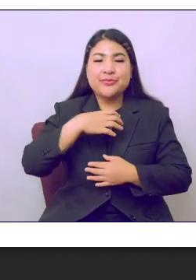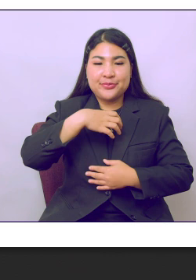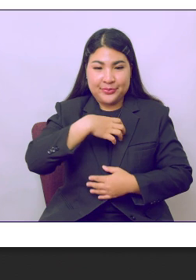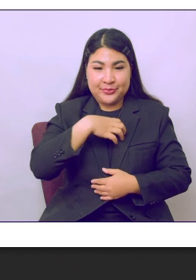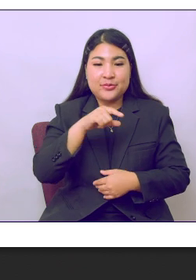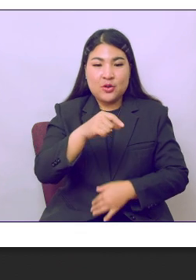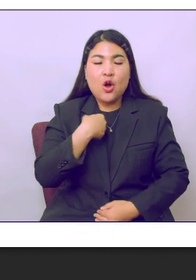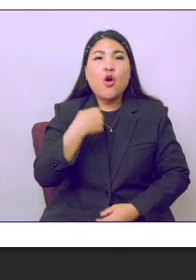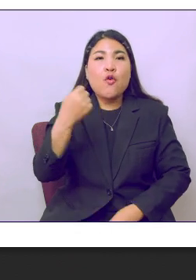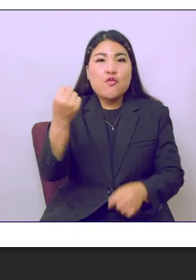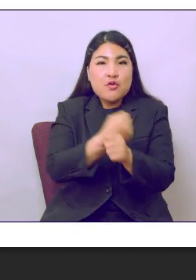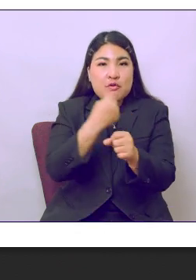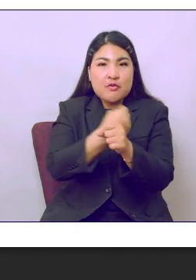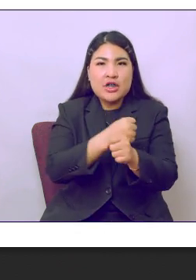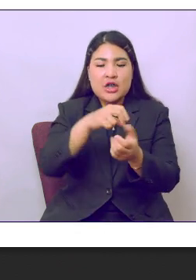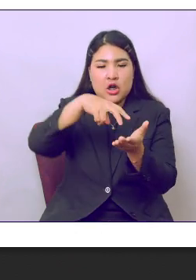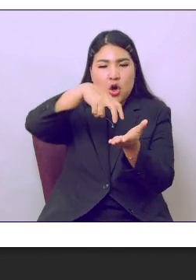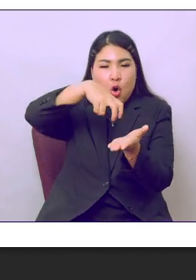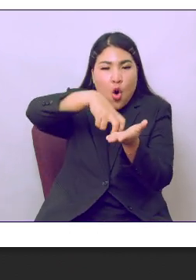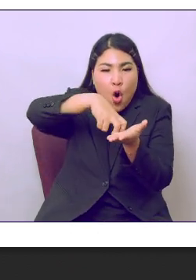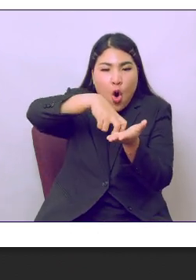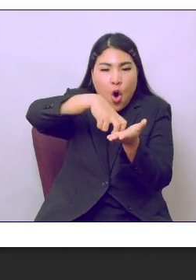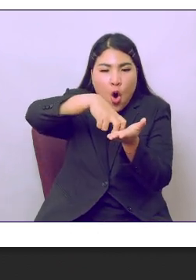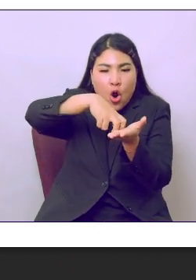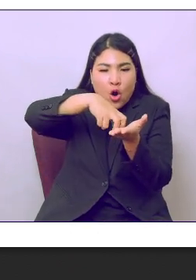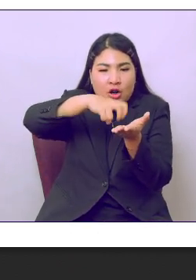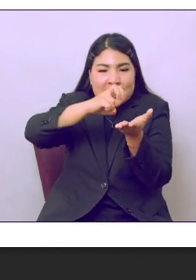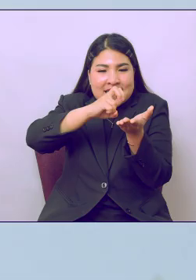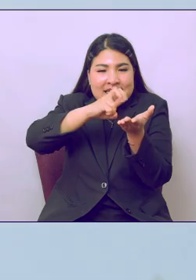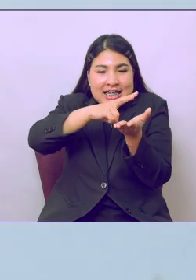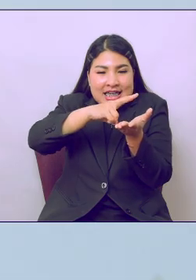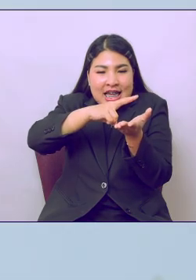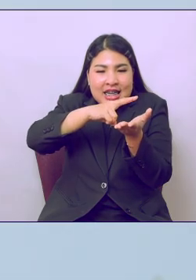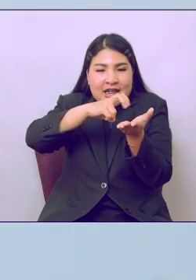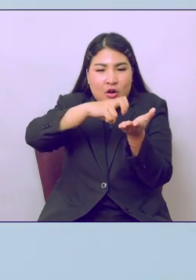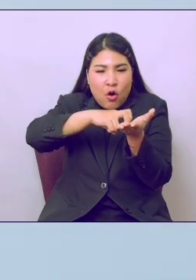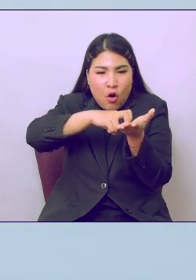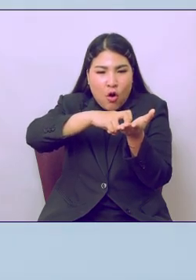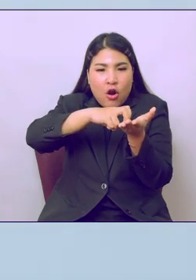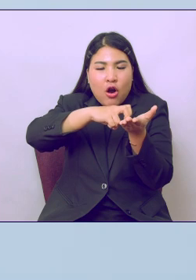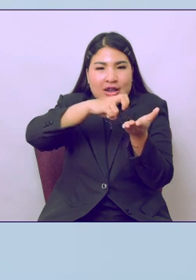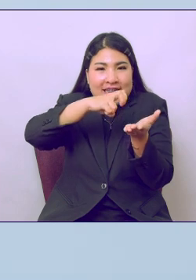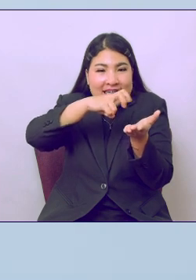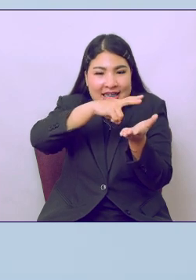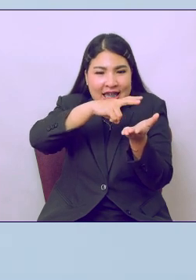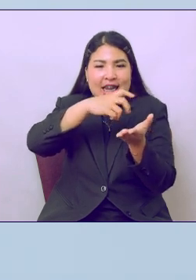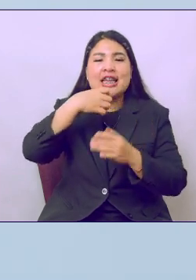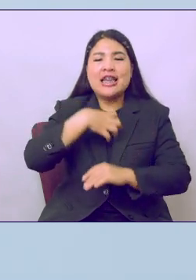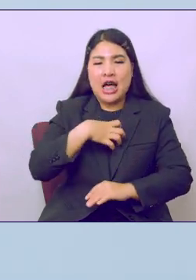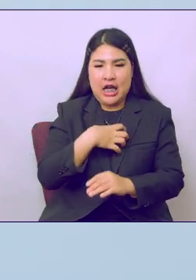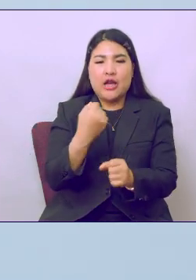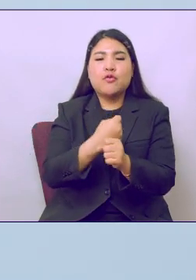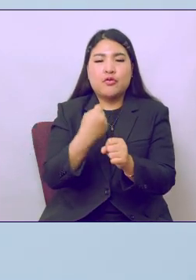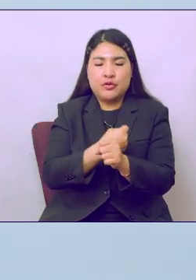เนี่ยฝึกงอเข่าเหยียดเข่างอเข่าเหยียดเข่านะครับงอเข่าแล้วเหยียดขาออกงอขาแล้วเหยียดขา